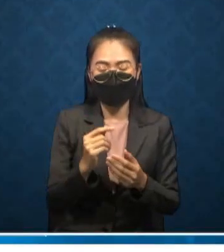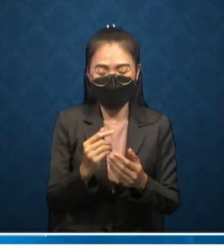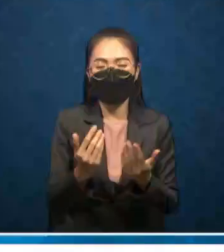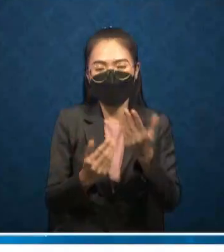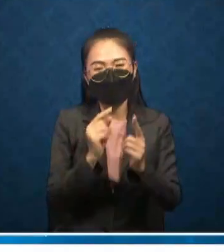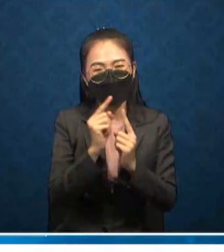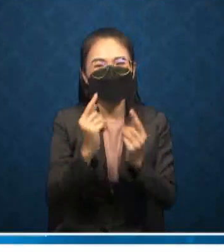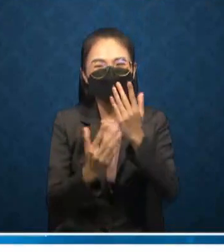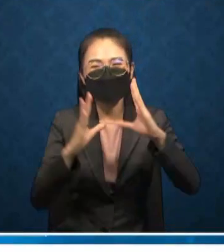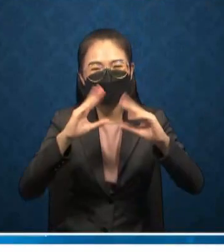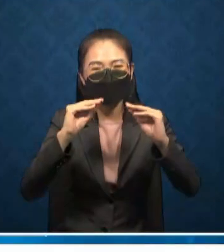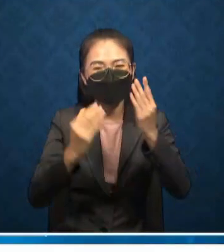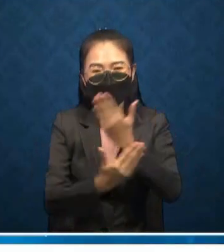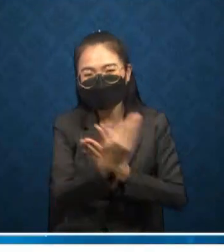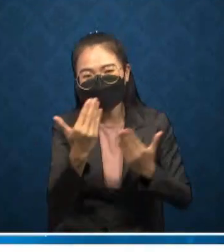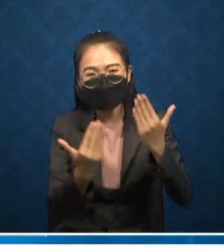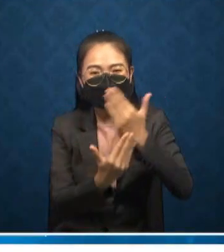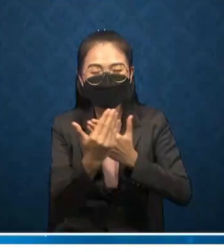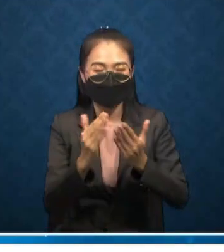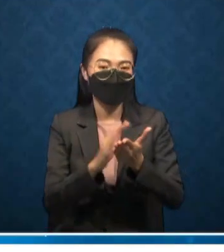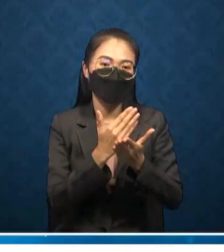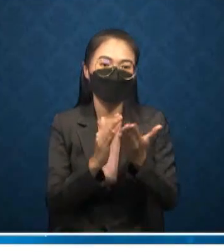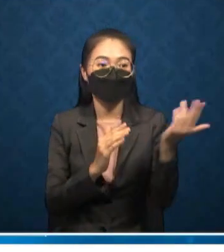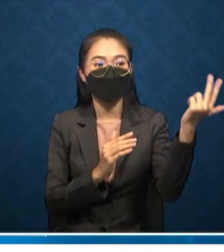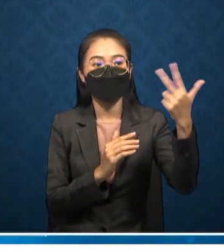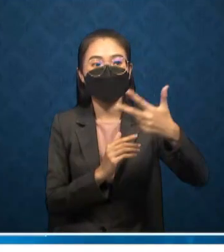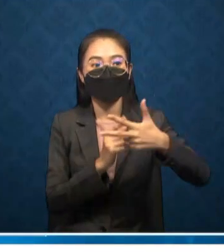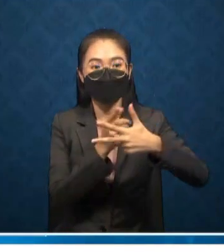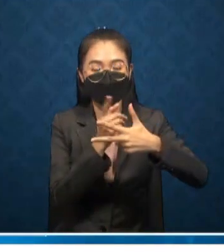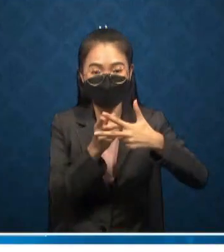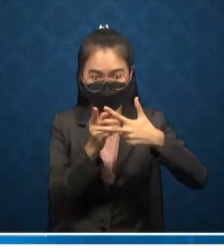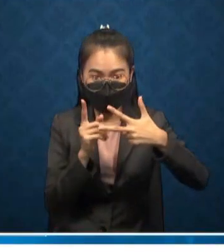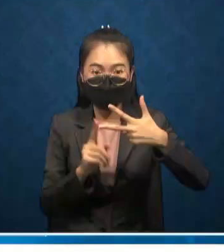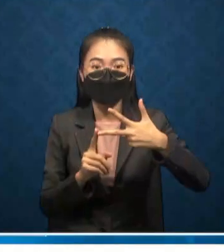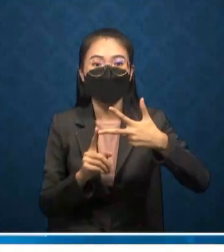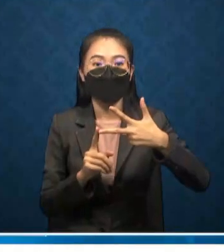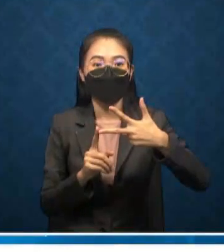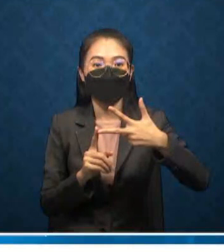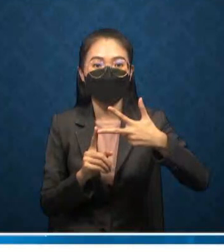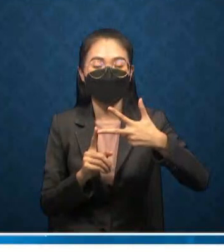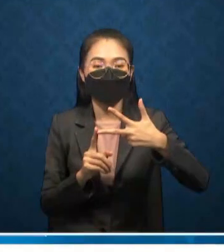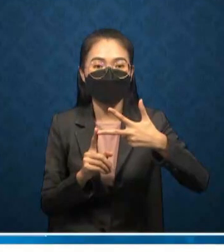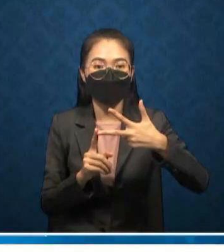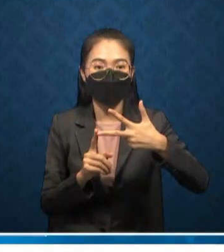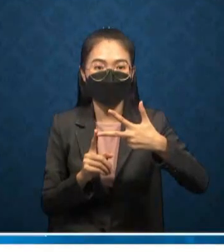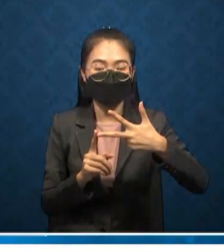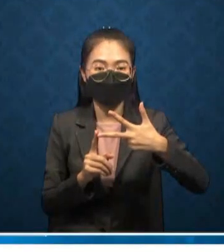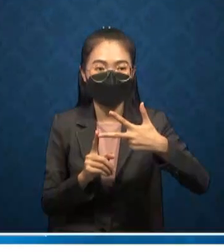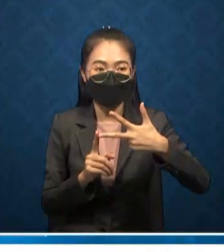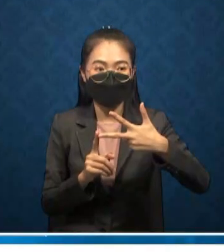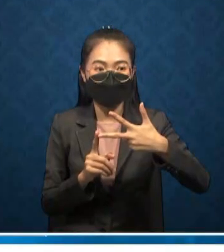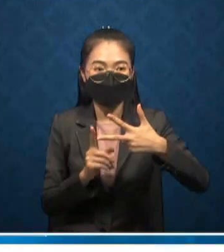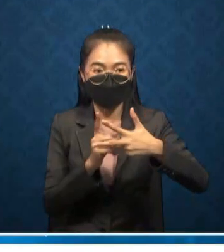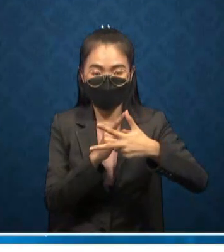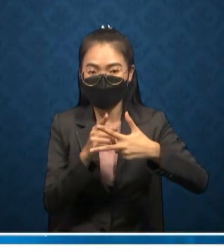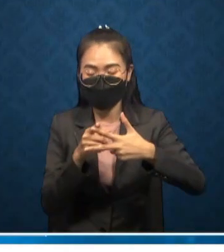ใน 3ภาคส่วนนะคะแล้วก็การสำรวจความคิดเห็นทั้งสามภาคส่วนเช่นเดียวกัน 28